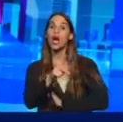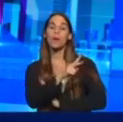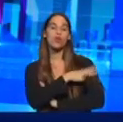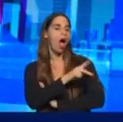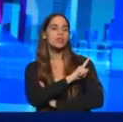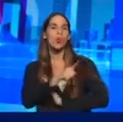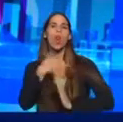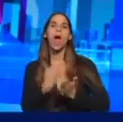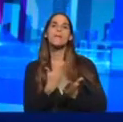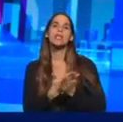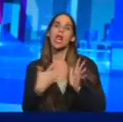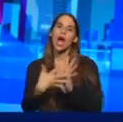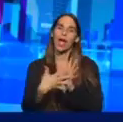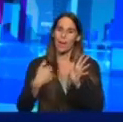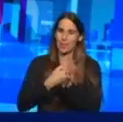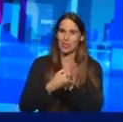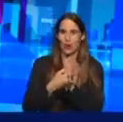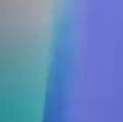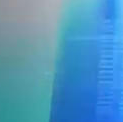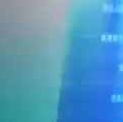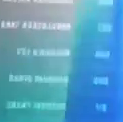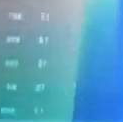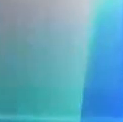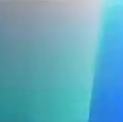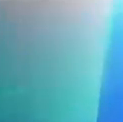חקירה. אלירן טל, ערב טוב.